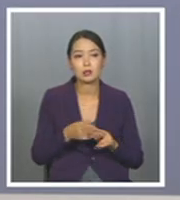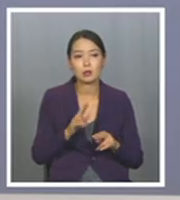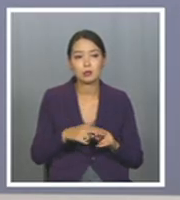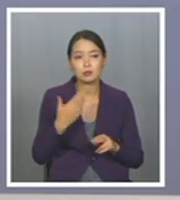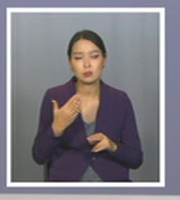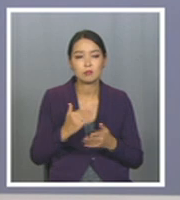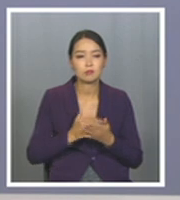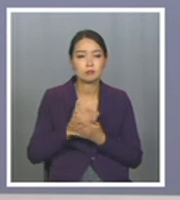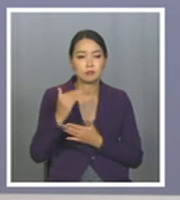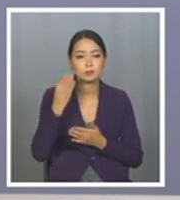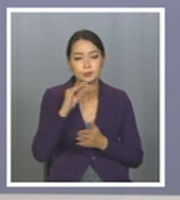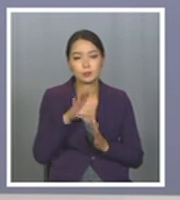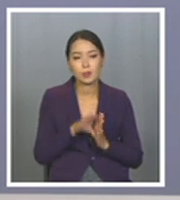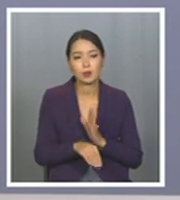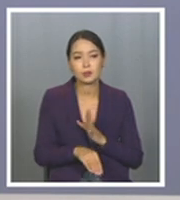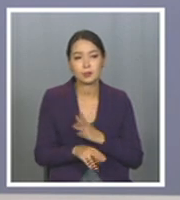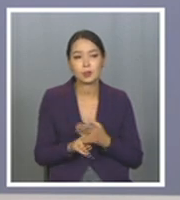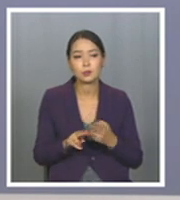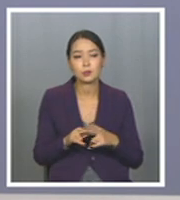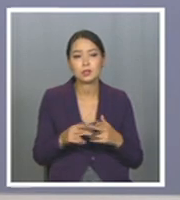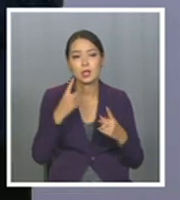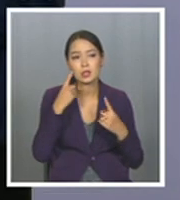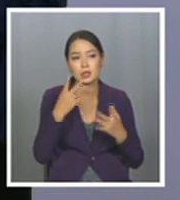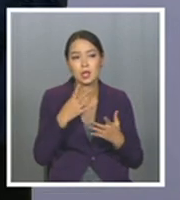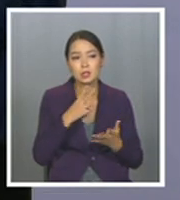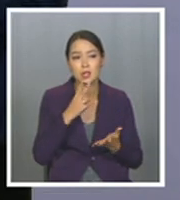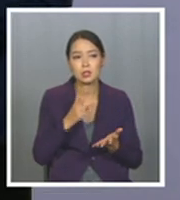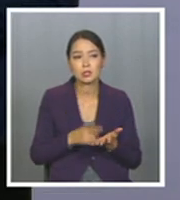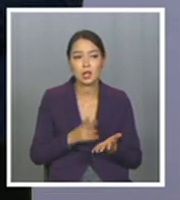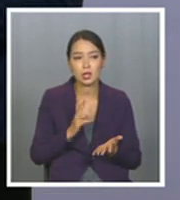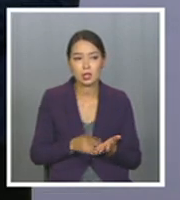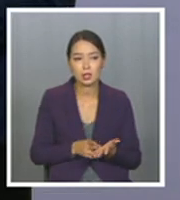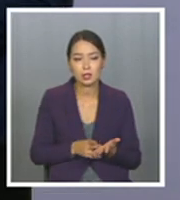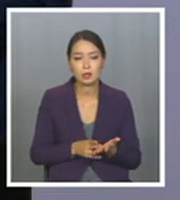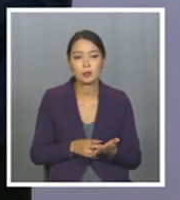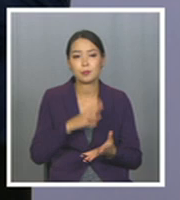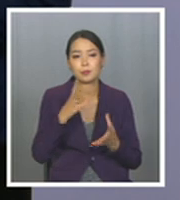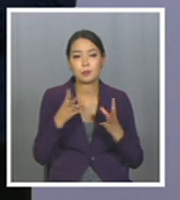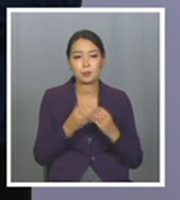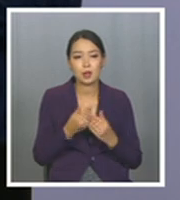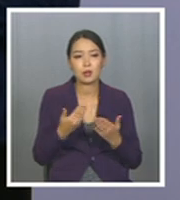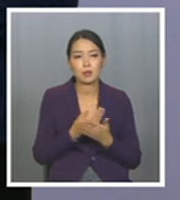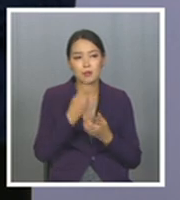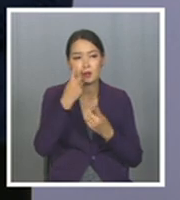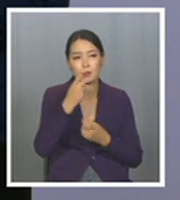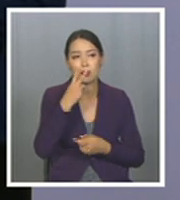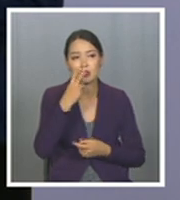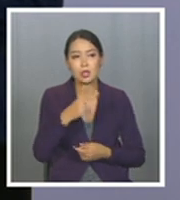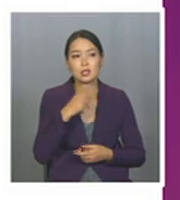қарқынмен жүргізді. Оның нақты дәлелі балалар. Мына бір мәліметтерге назар аударайық. Одақ көлемінде мұнай өндіру